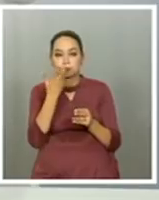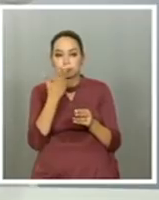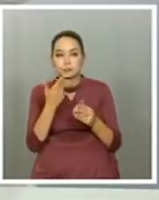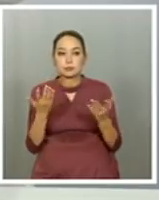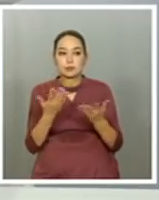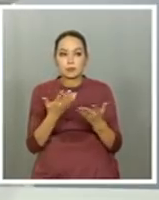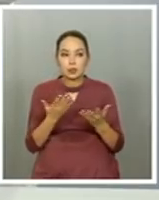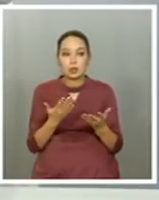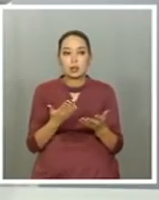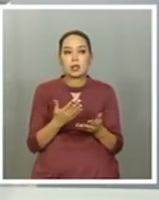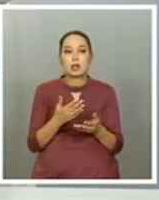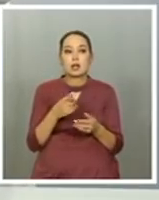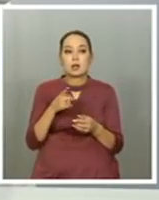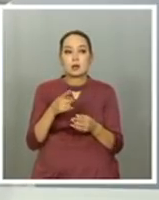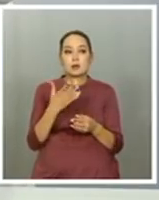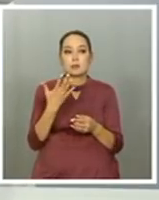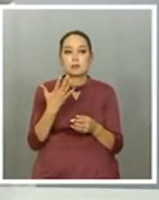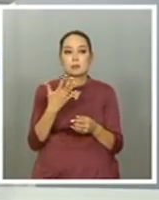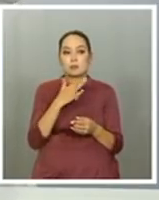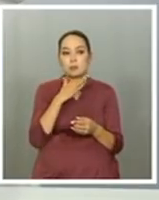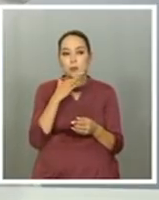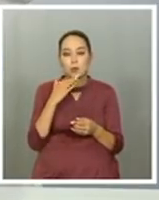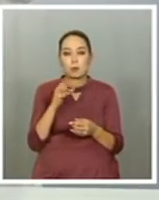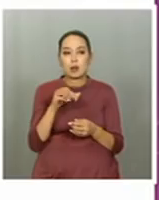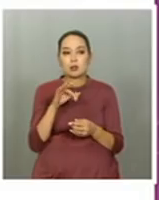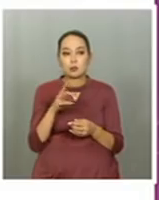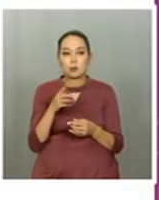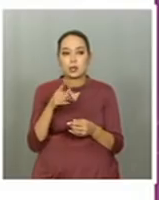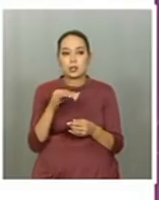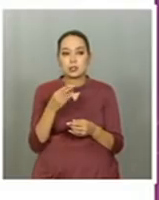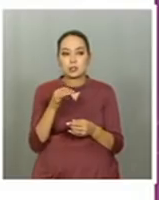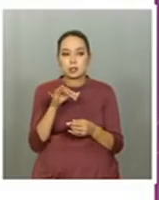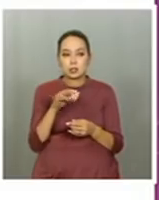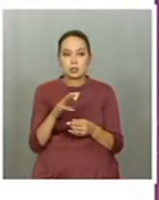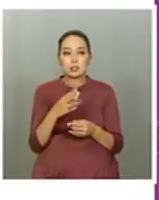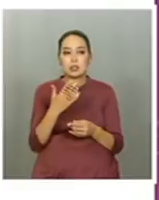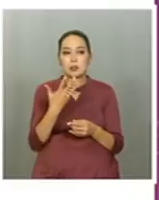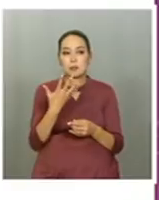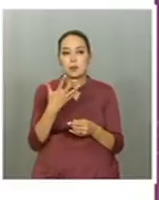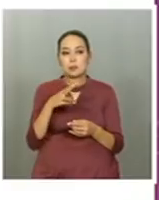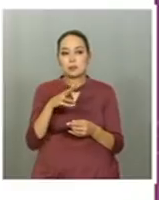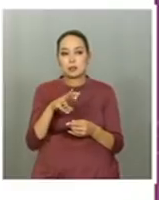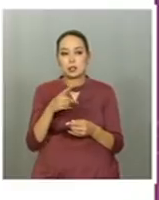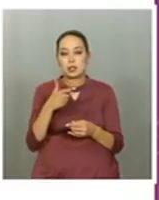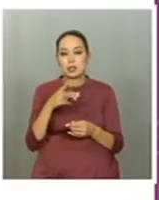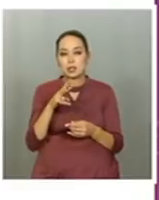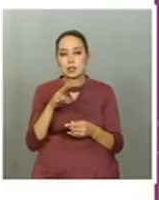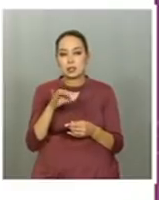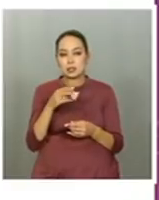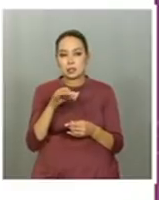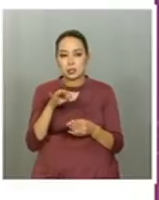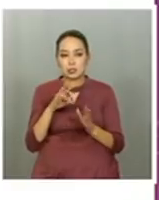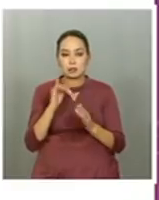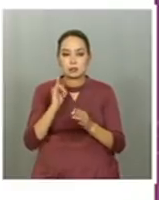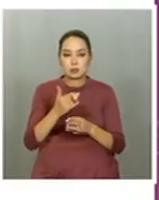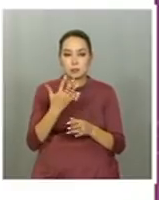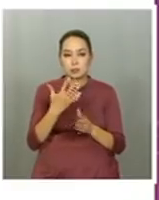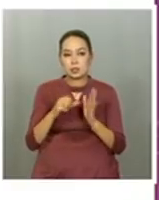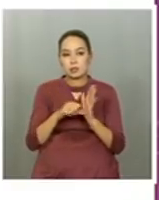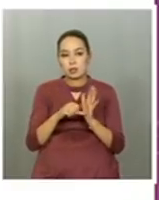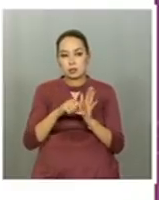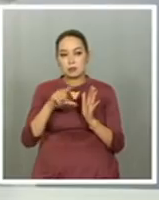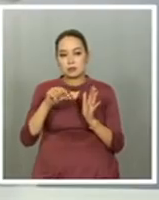спирт глицеринге мыс сульфатының ертінісін, оған натрий гидроксидінің ертінісін қоса